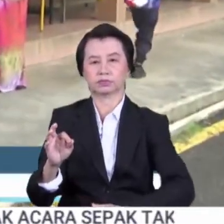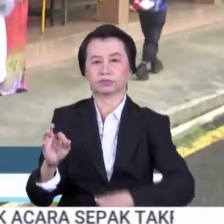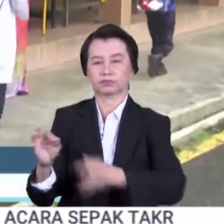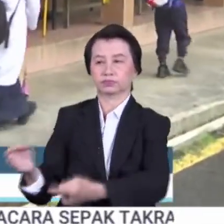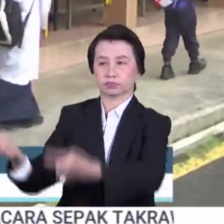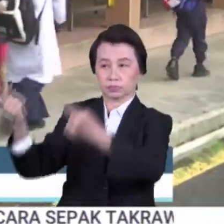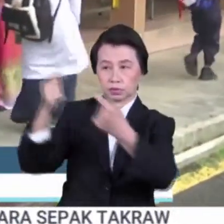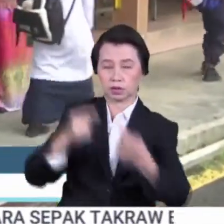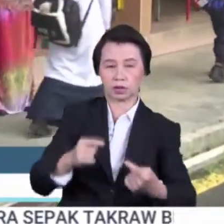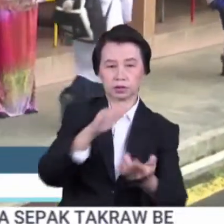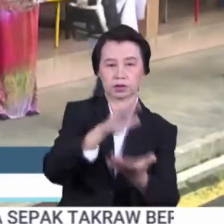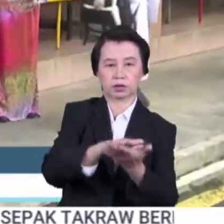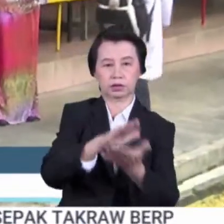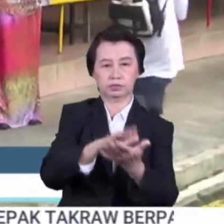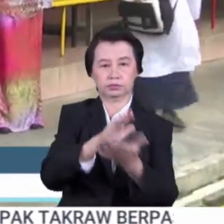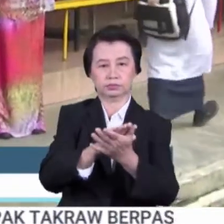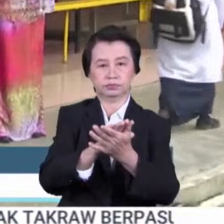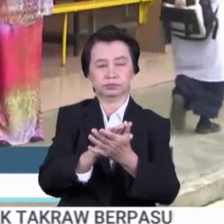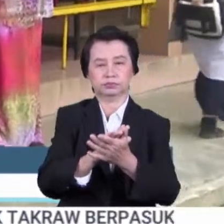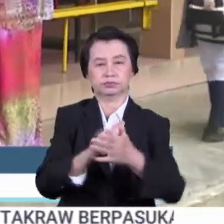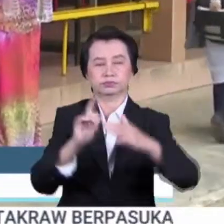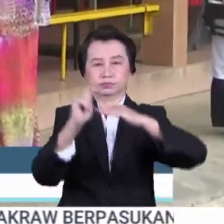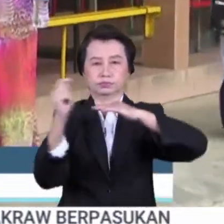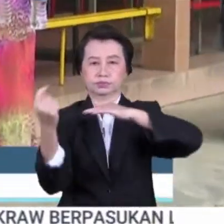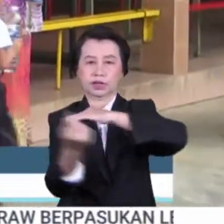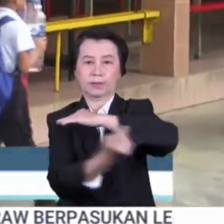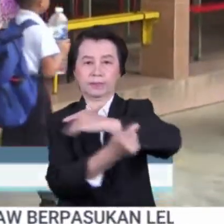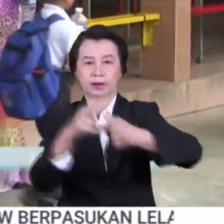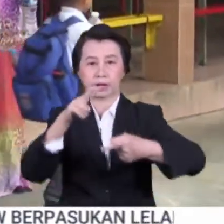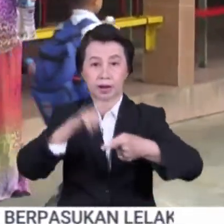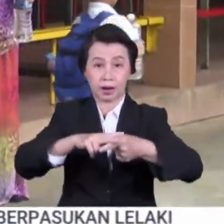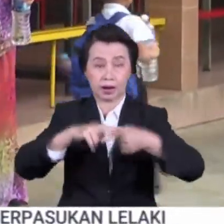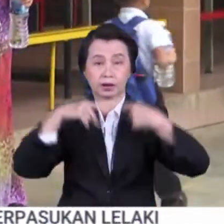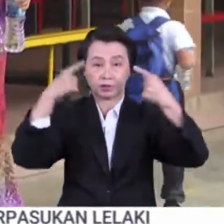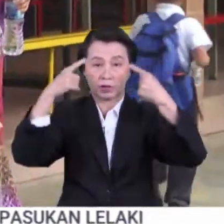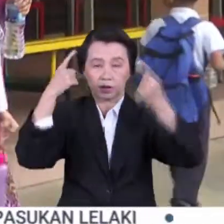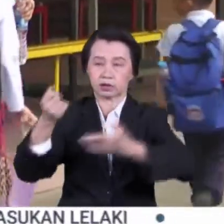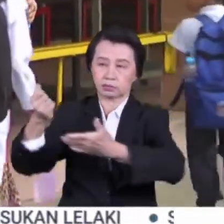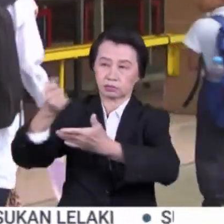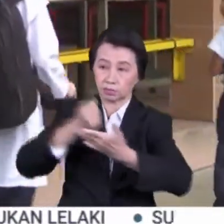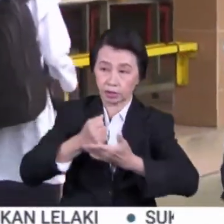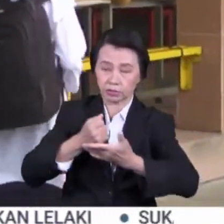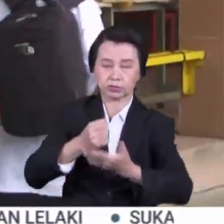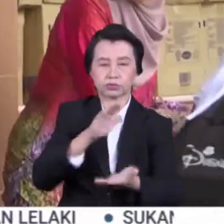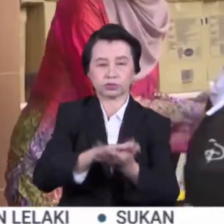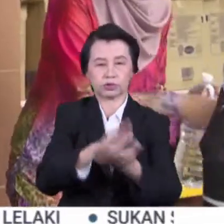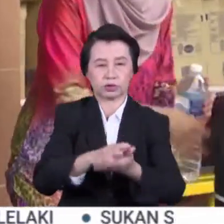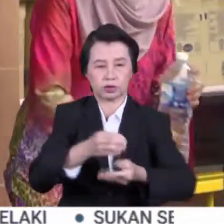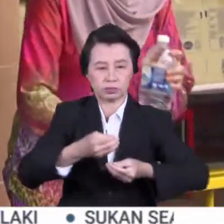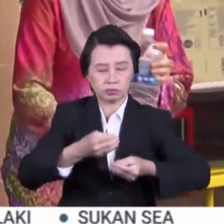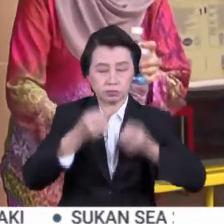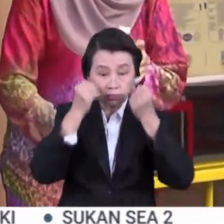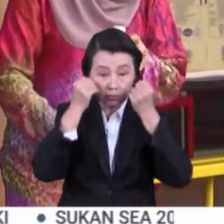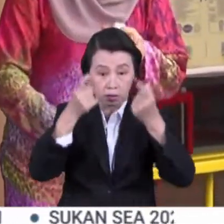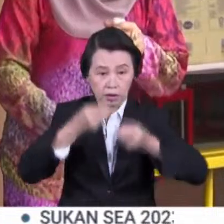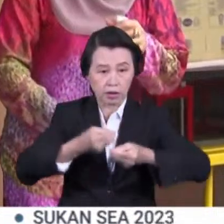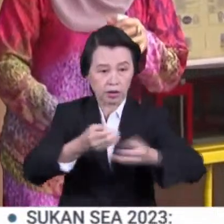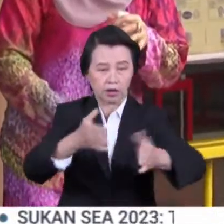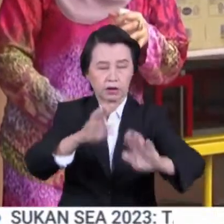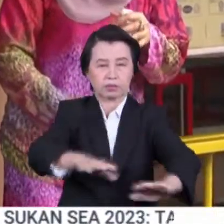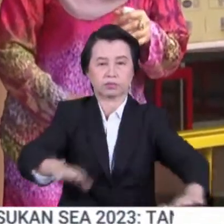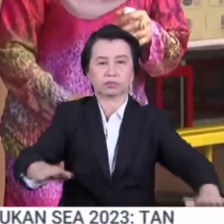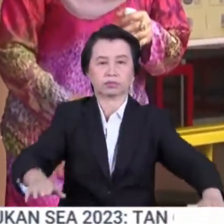datang ke Sekolah Kebangsaan Taman Kelang Jaya membantu pihak sekolah untuk memberi kesedaran kepada anak-anak